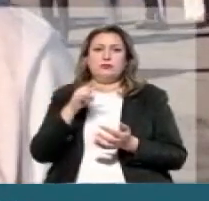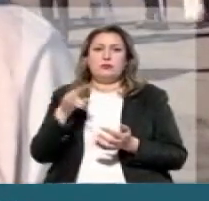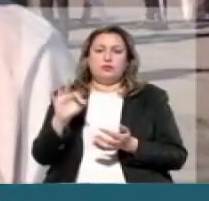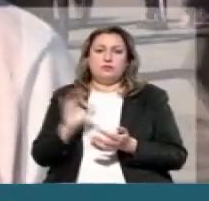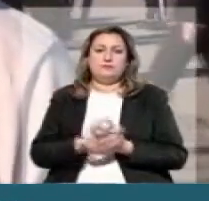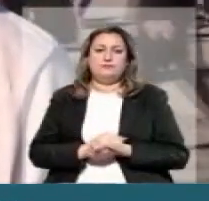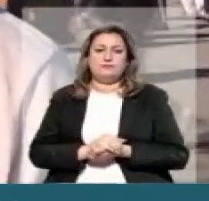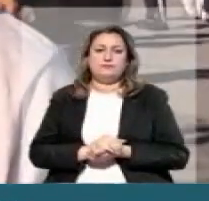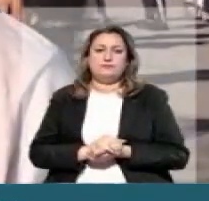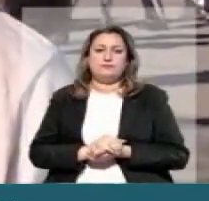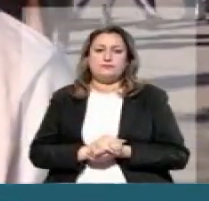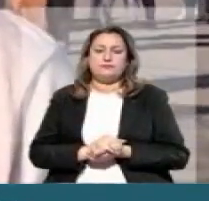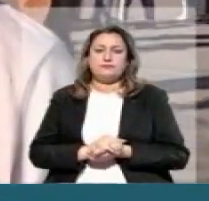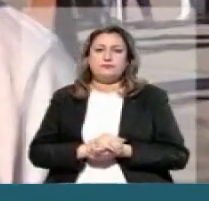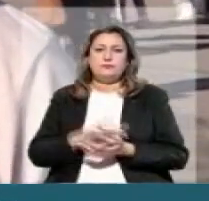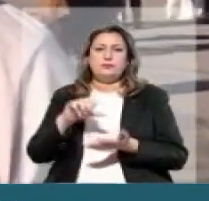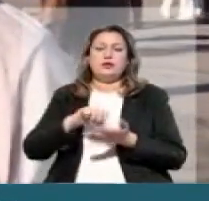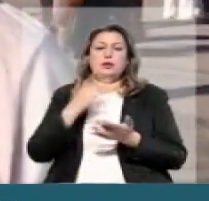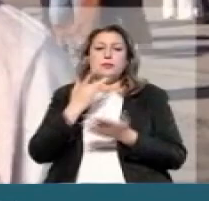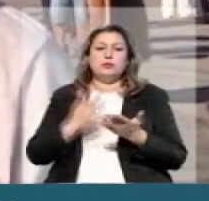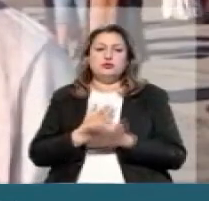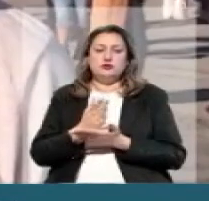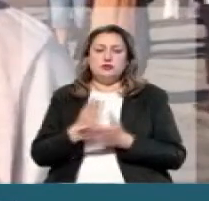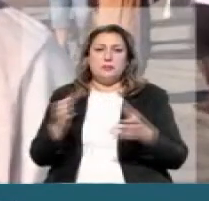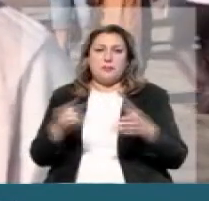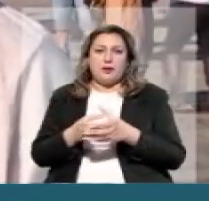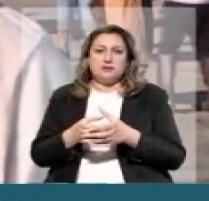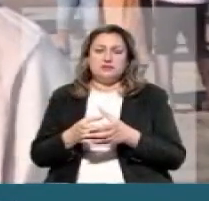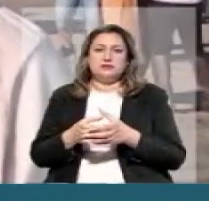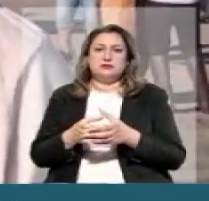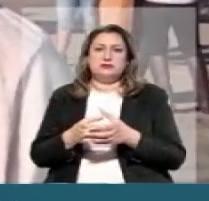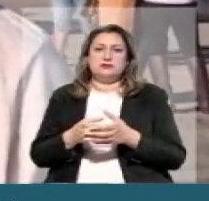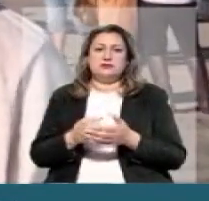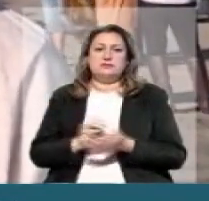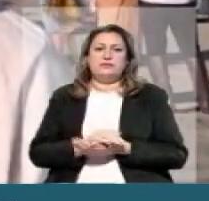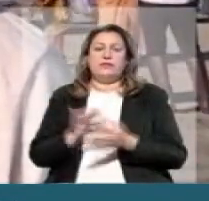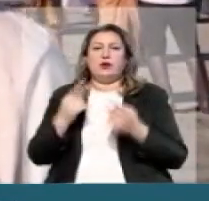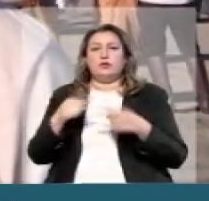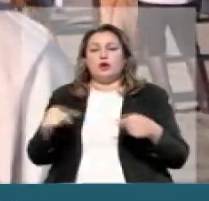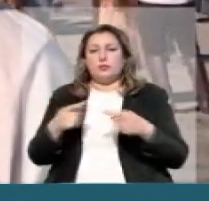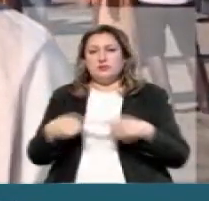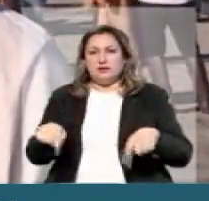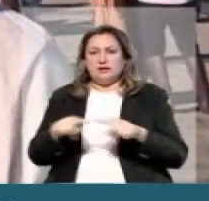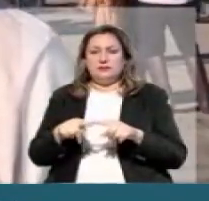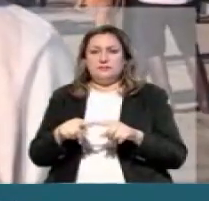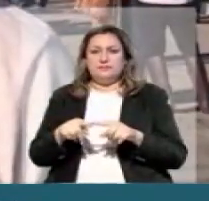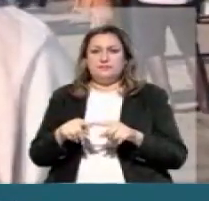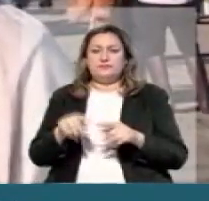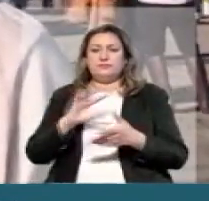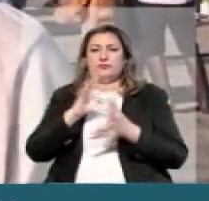этномәдени бірлестіктердің өкілдері қатысып жатыр. Жалпы бұл шаралар кешені 4 күндей өтетін